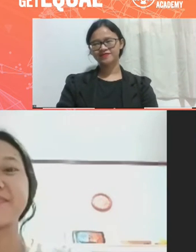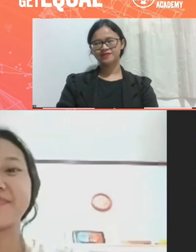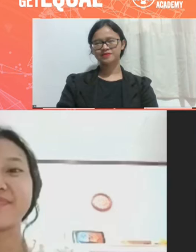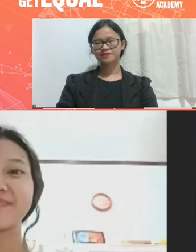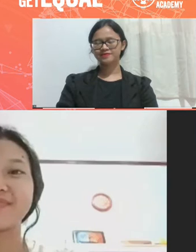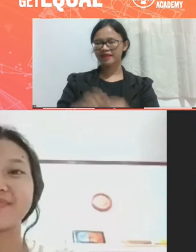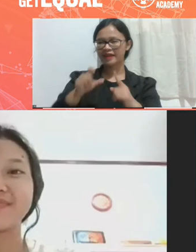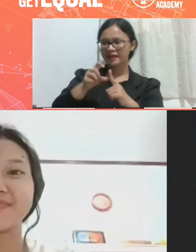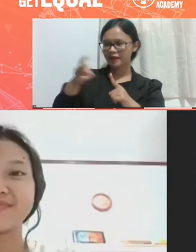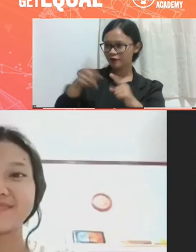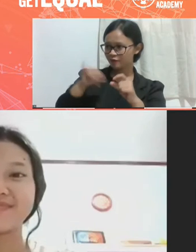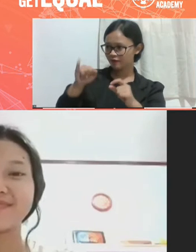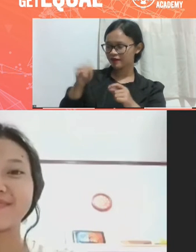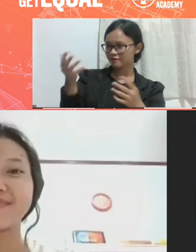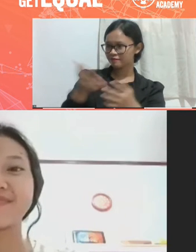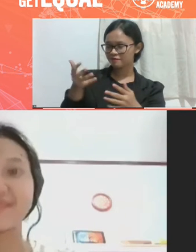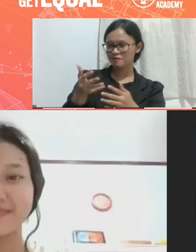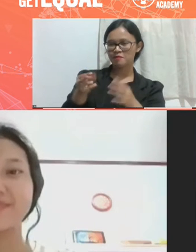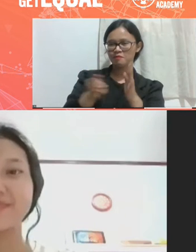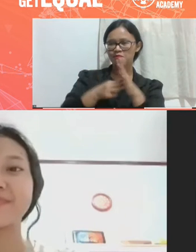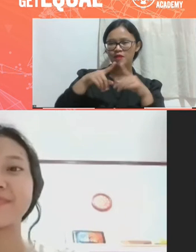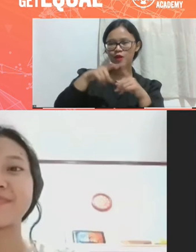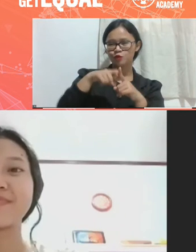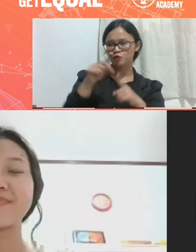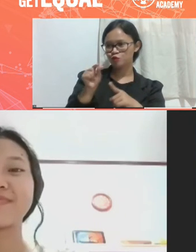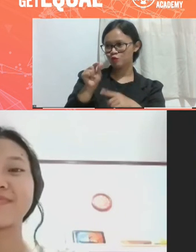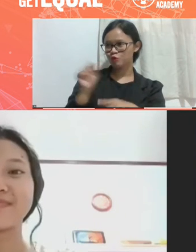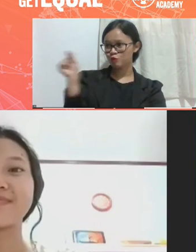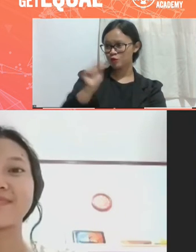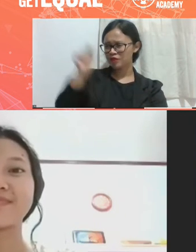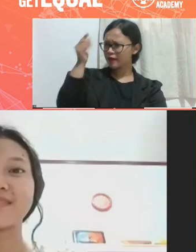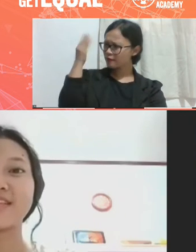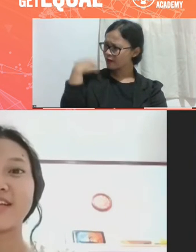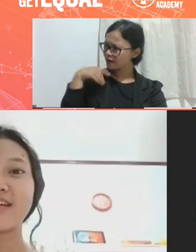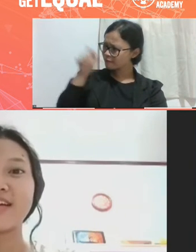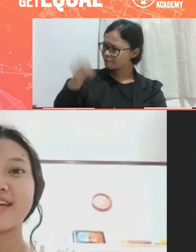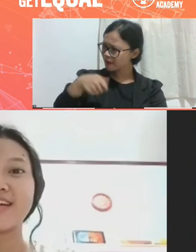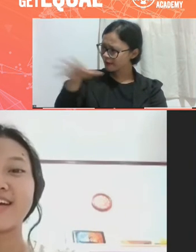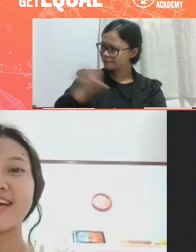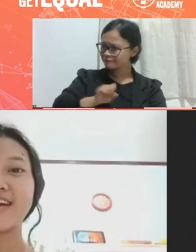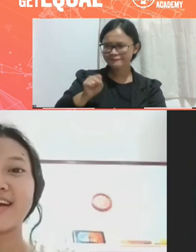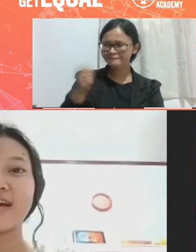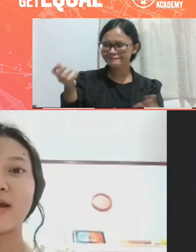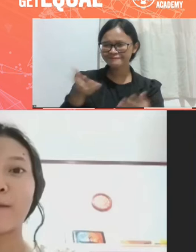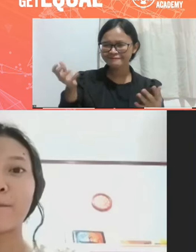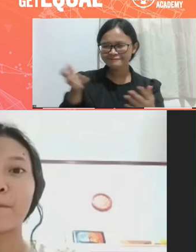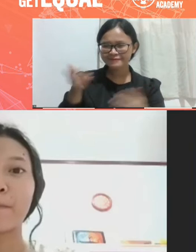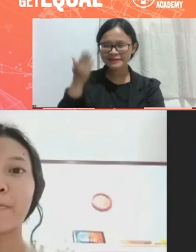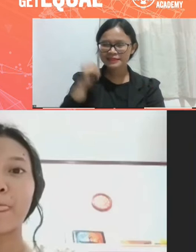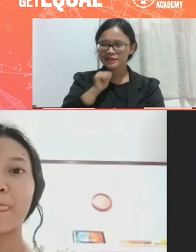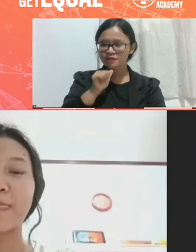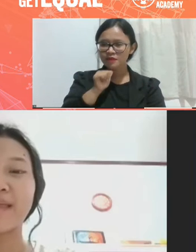Halo, Devi. Dari Maluku Utara, usia 16 tahun. Kemarin kamu take over apa dan siapa kemarin?